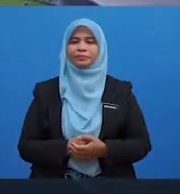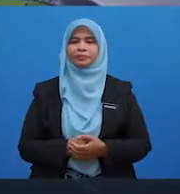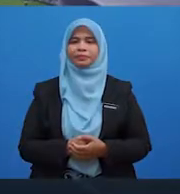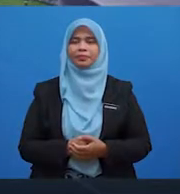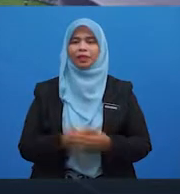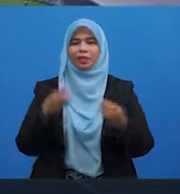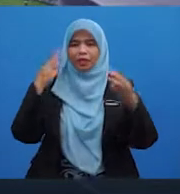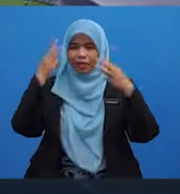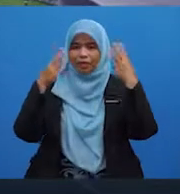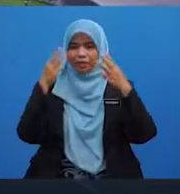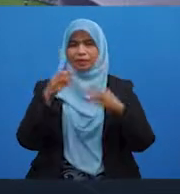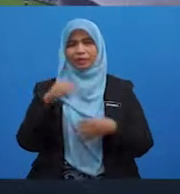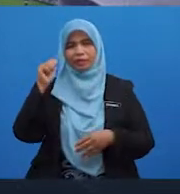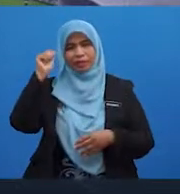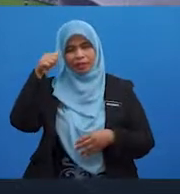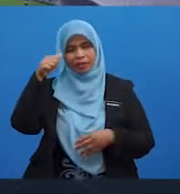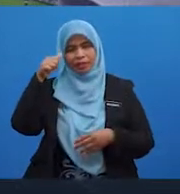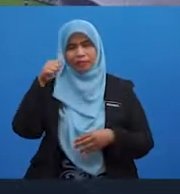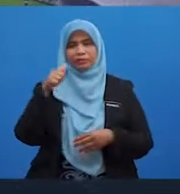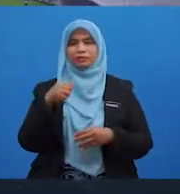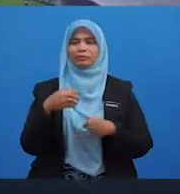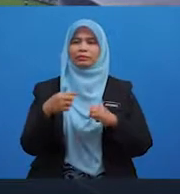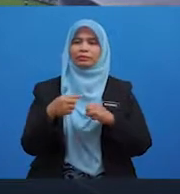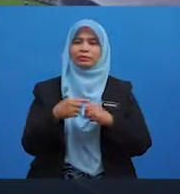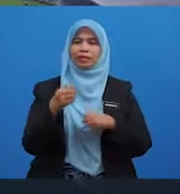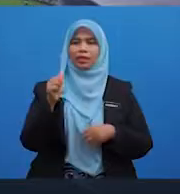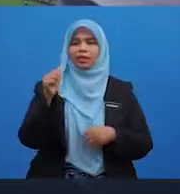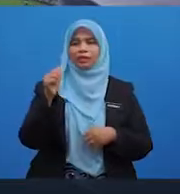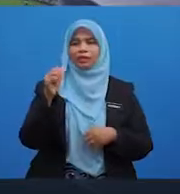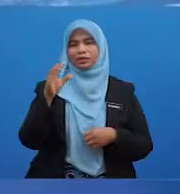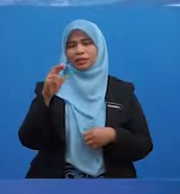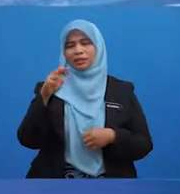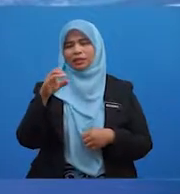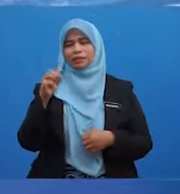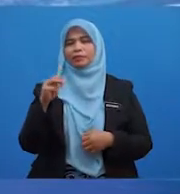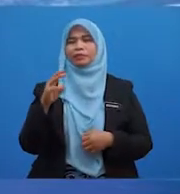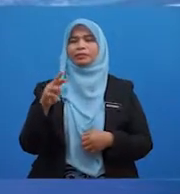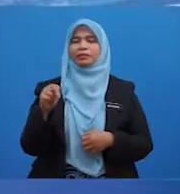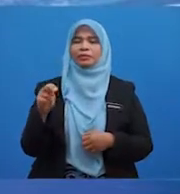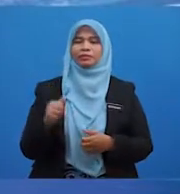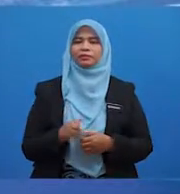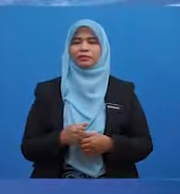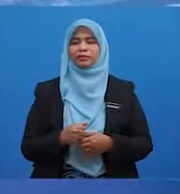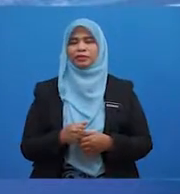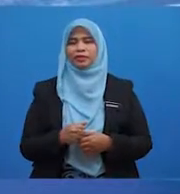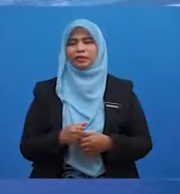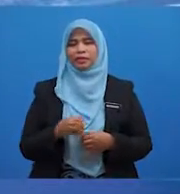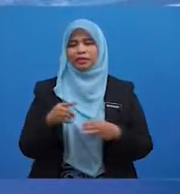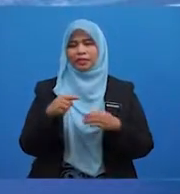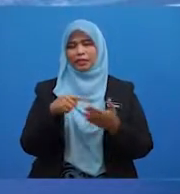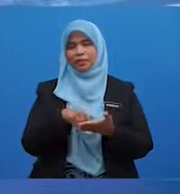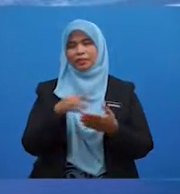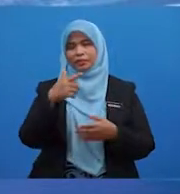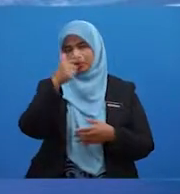Kebimbangan dianggap sebagai ancaman yang boleh dijangka oleh individu. semakin kritikal ancaman yang